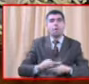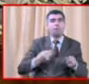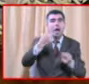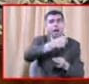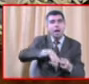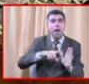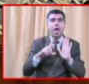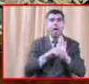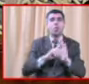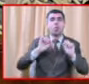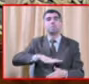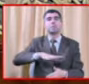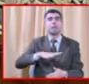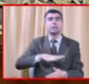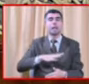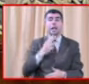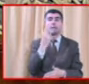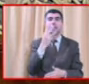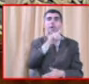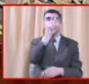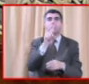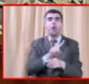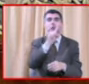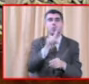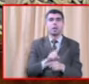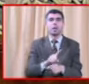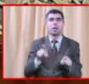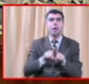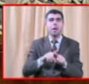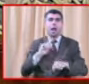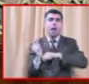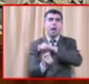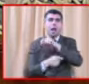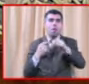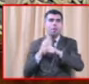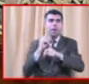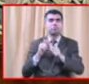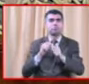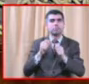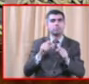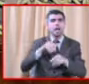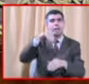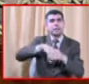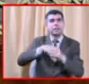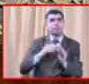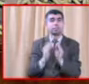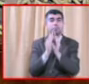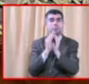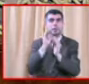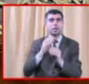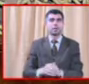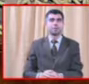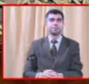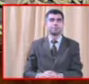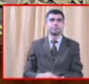شكرا السيدة الوزيرة على استراتيجية السكنية بالعالم القروي للسيدات والسادة النواب محترمين من فريق العدالة والتنمية، فليتفضل